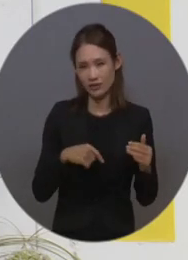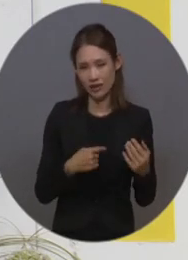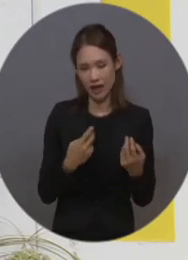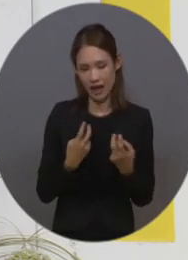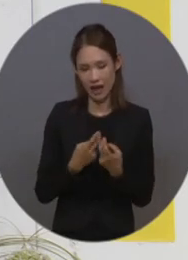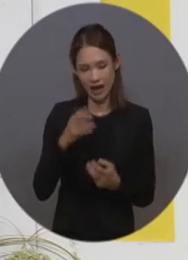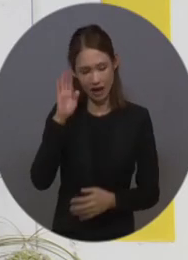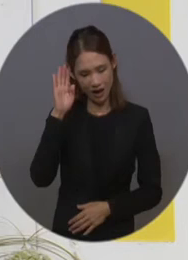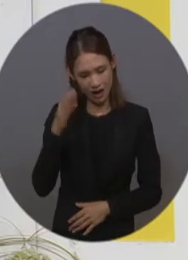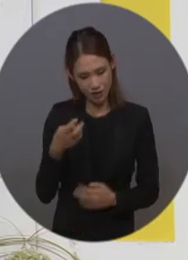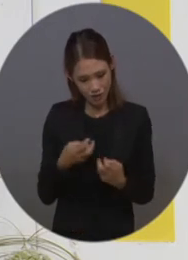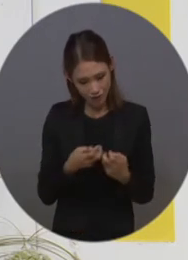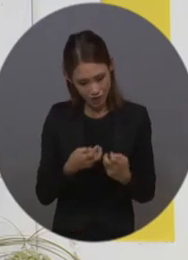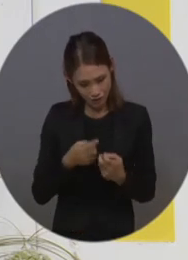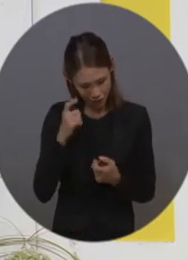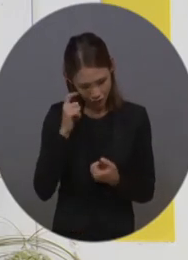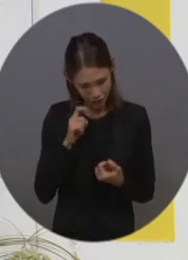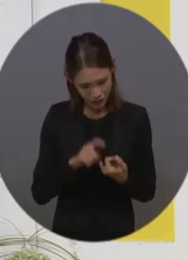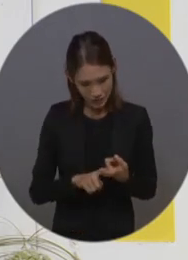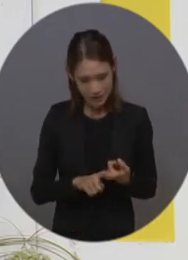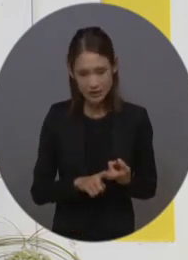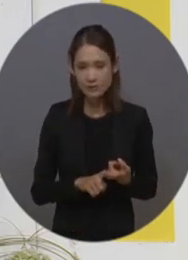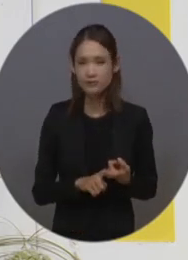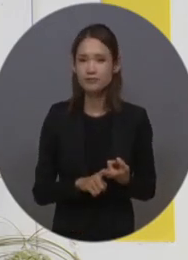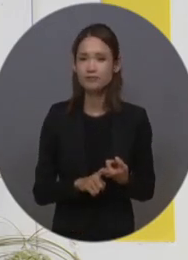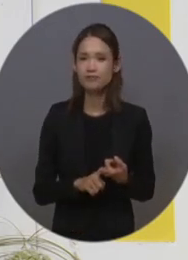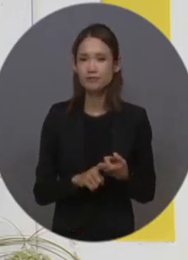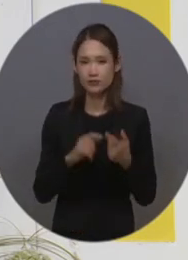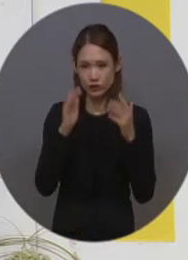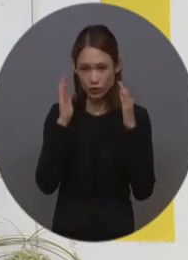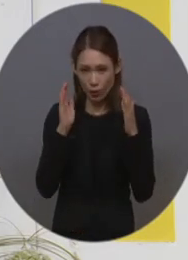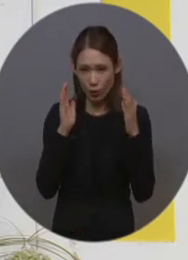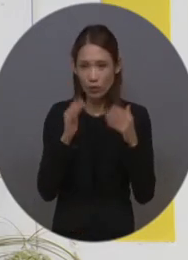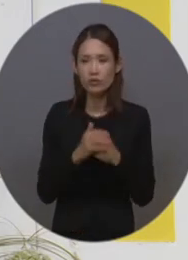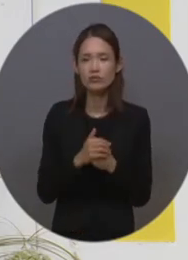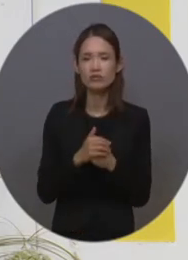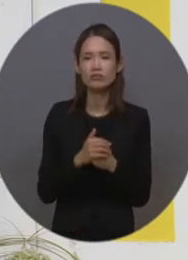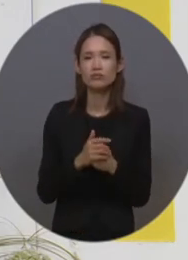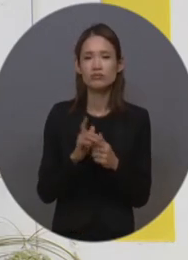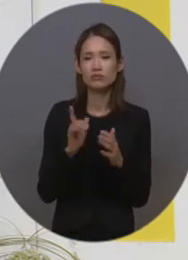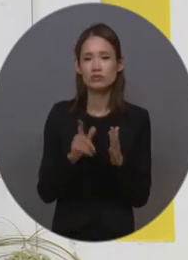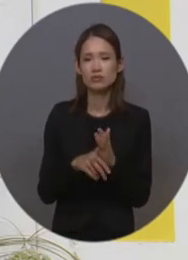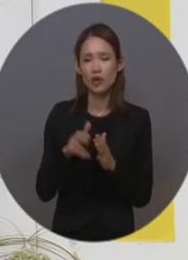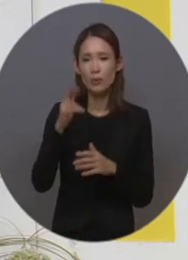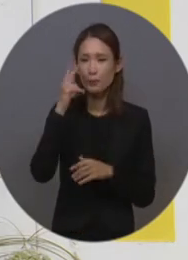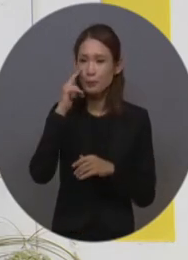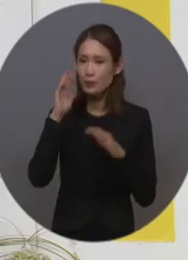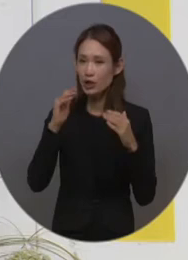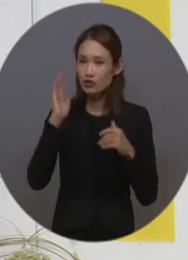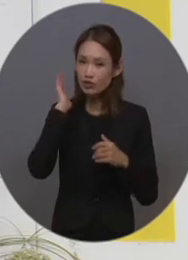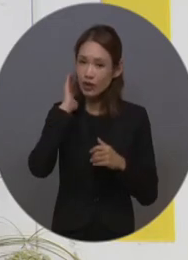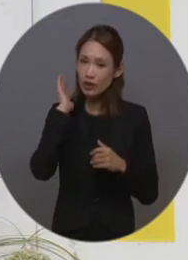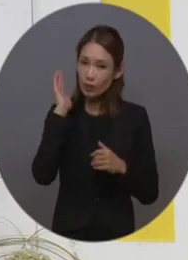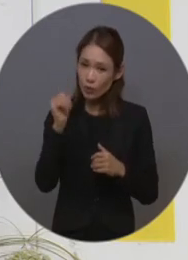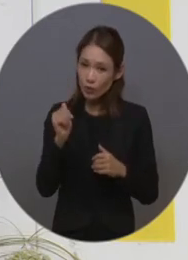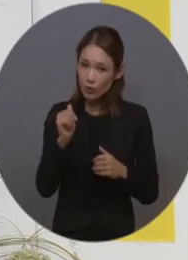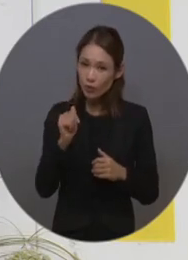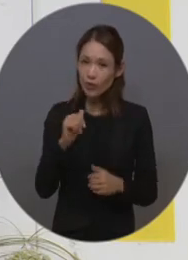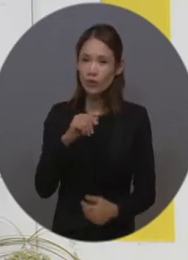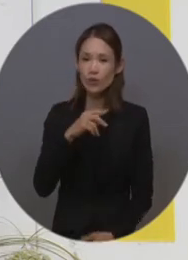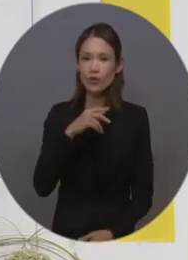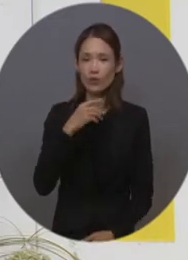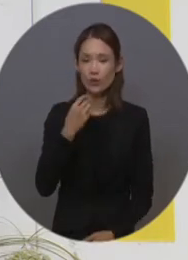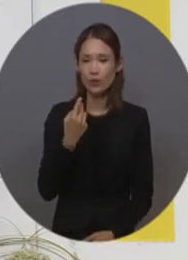될 건지 네, 이런 데 이제 관심을 가지고 공부를 네. 했습니다. 네. 그 당시에 미국 대통령은 로널드 레이건이라는 분입니다.